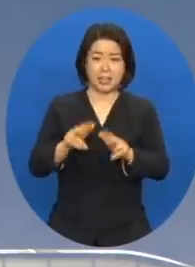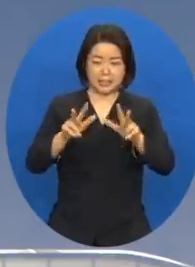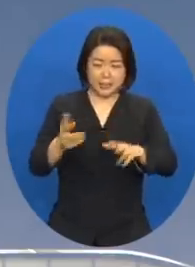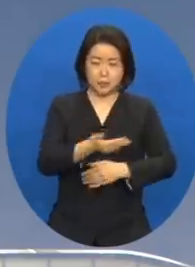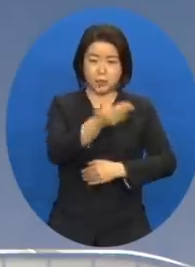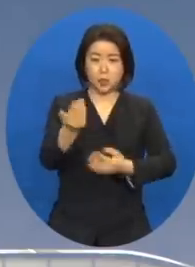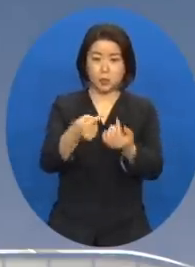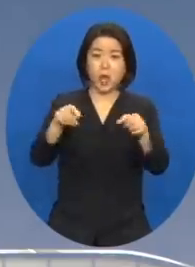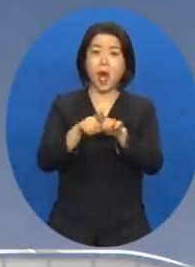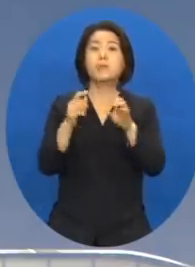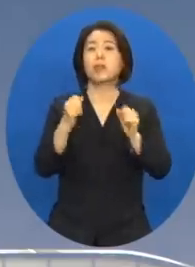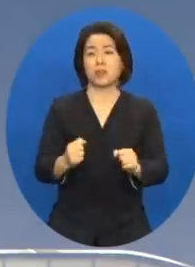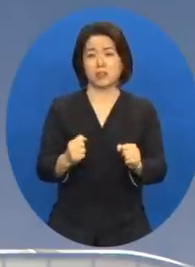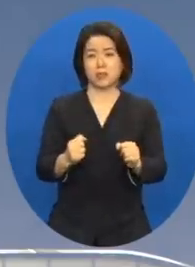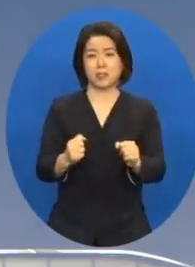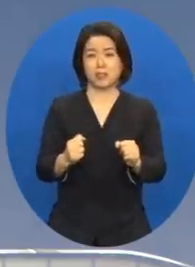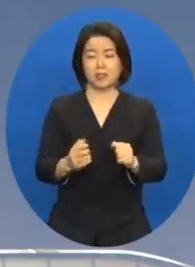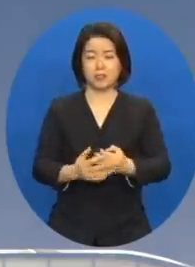함께 계시니까요.